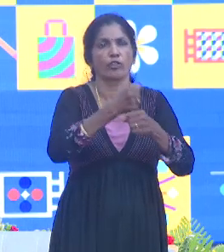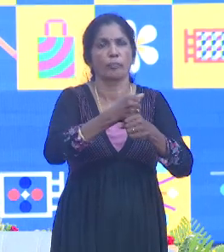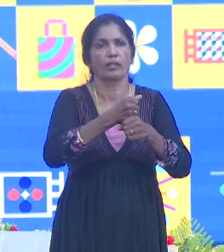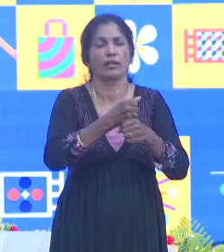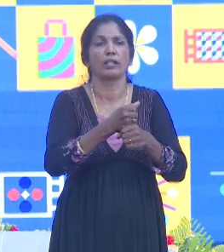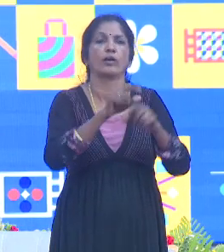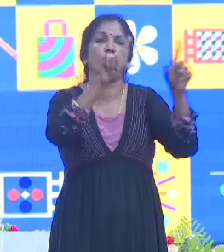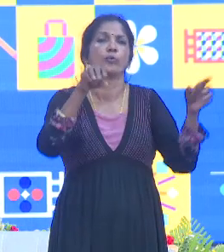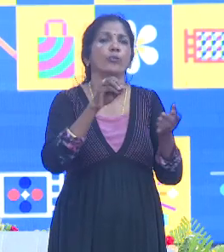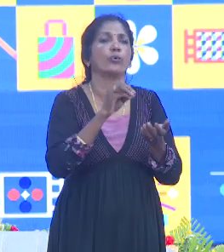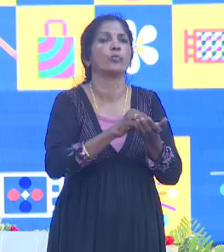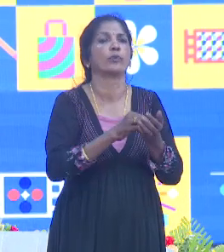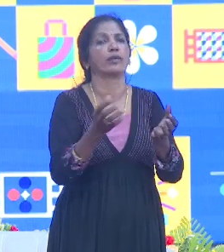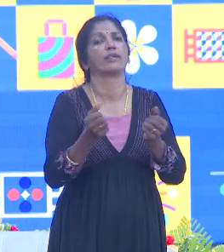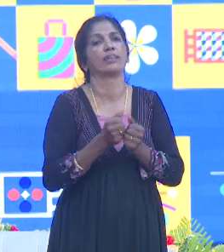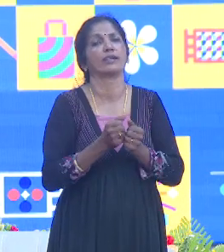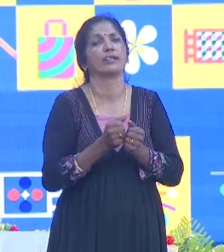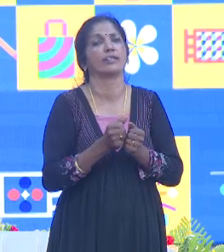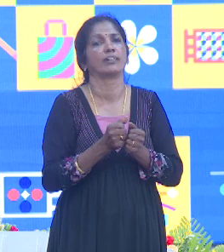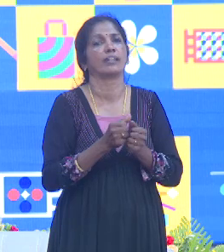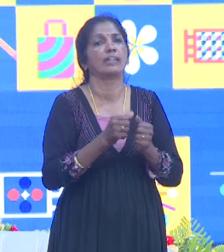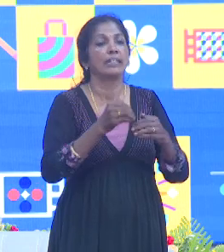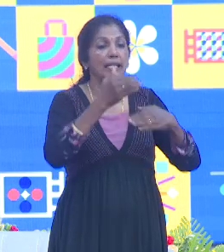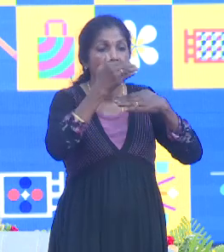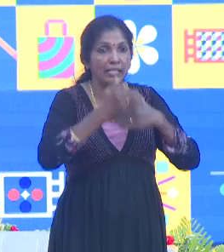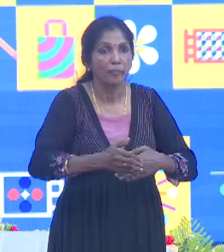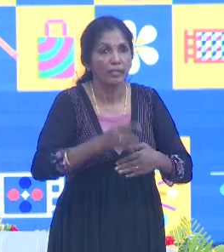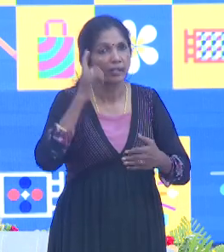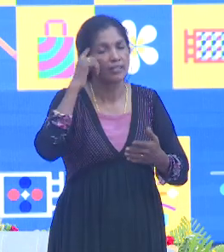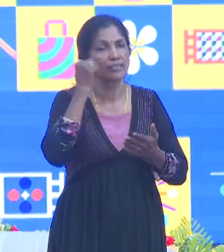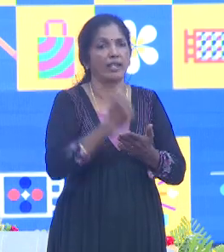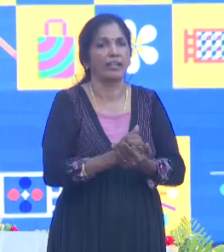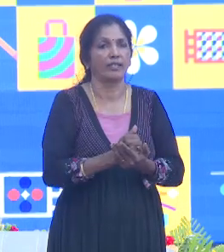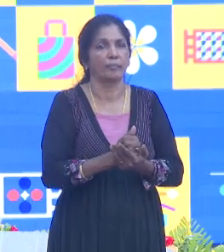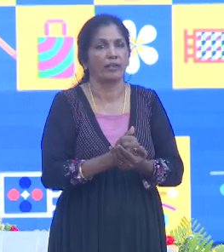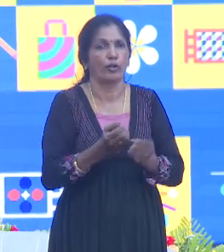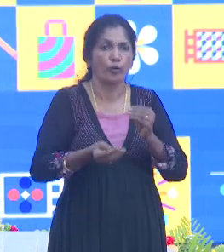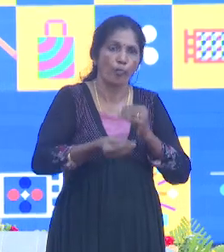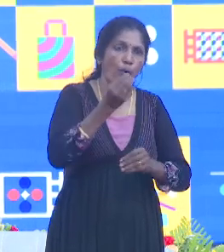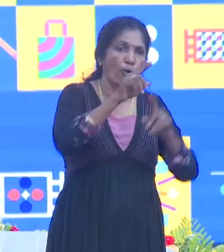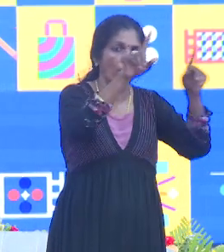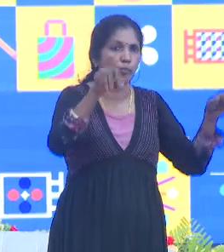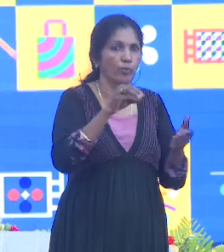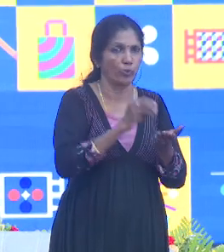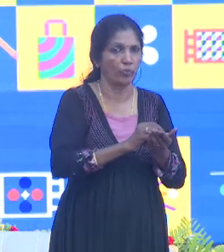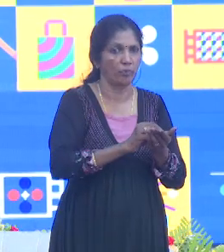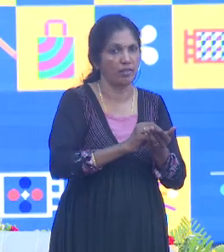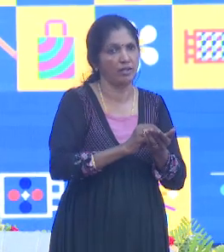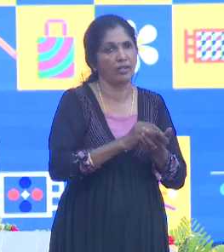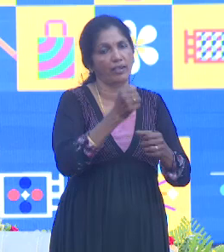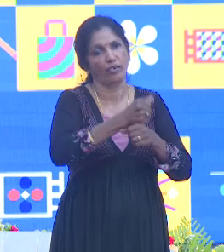കയ്യിൽ ഭൂമി എത്തിച്ചേർന്നത് ഈ ഭൂപരിധി ഈ നിലയിൽ തീരുമാനിച്ചതുകൊണ്ട്. അത് വർഷങ്ങളുടെ